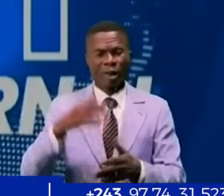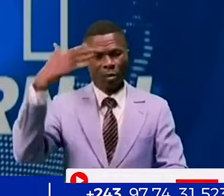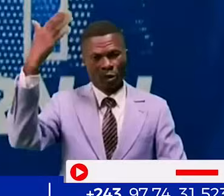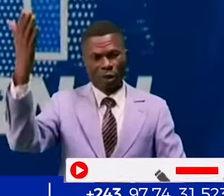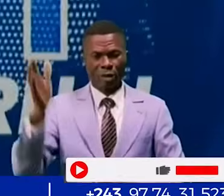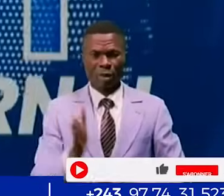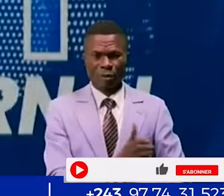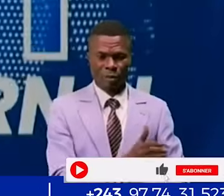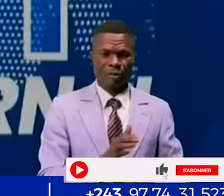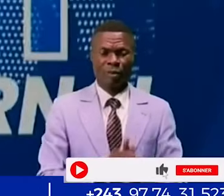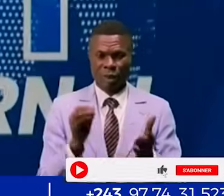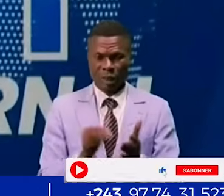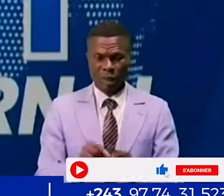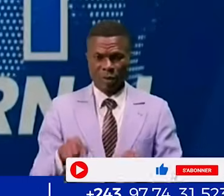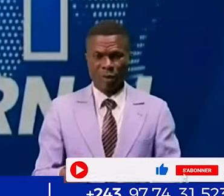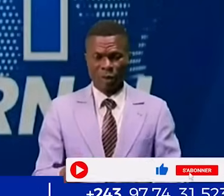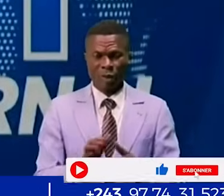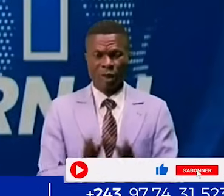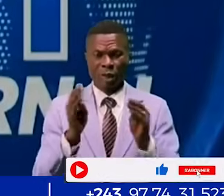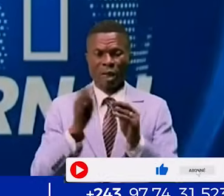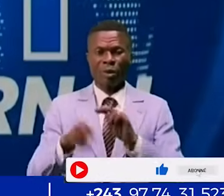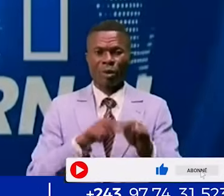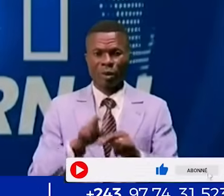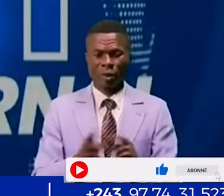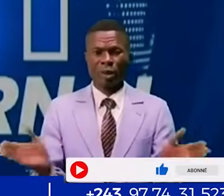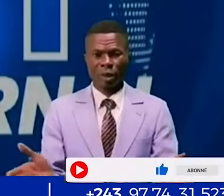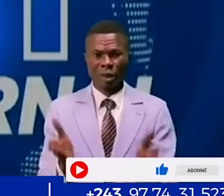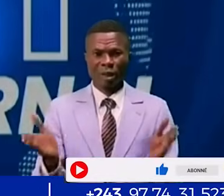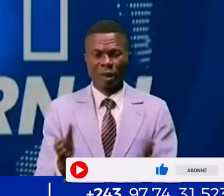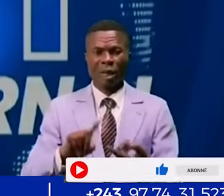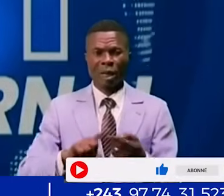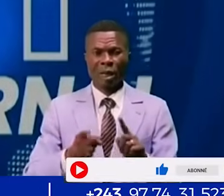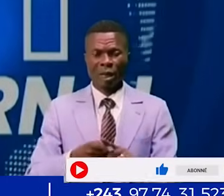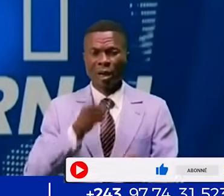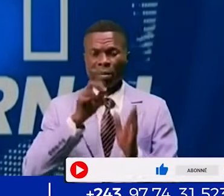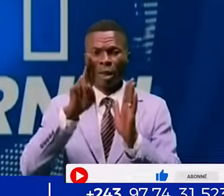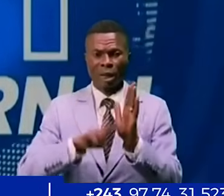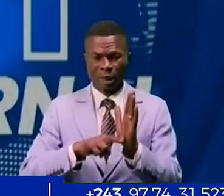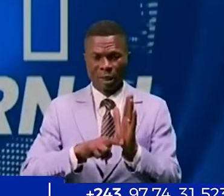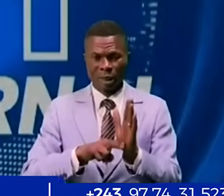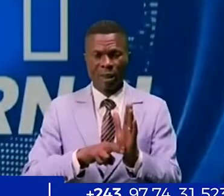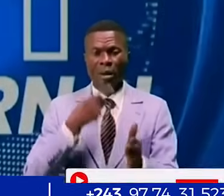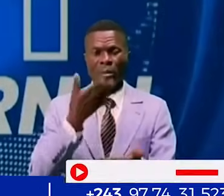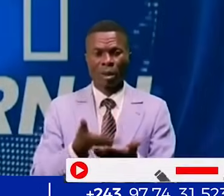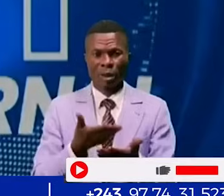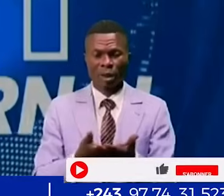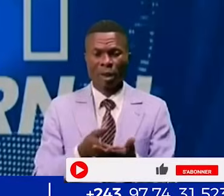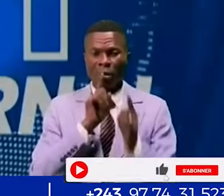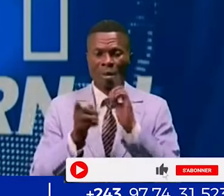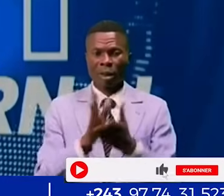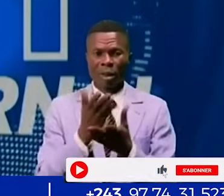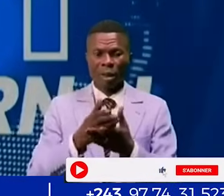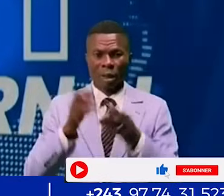tard. Et nous sommes donc à l'Assemblée nationale. Le renforcement des relations parlementaires, il en a été question lors de l'échange